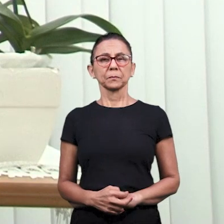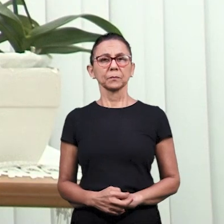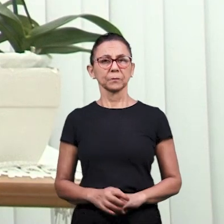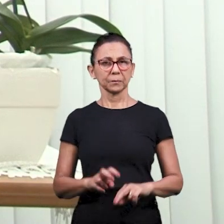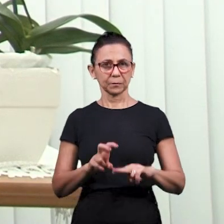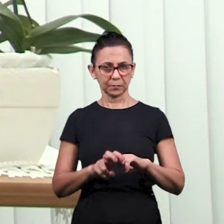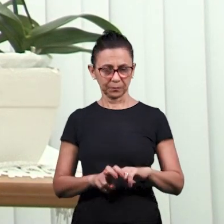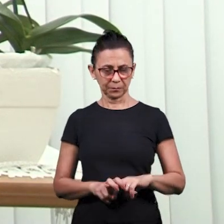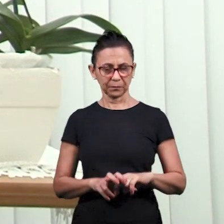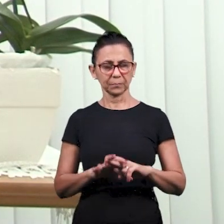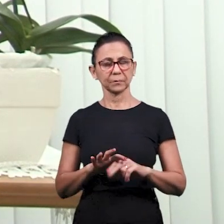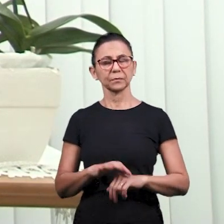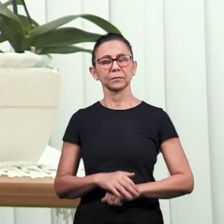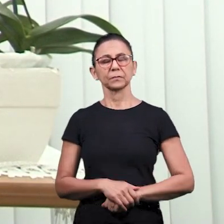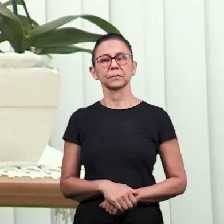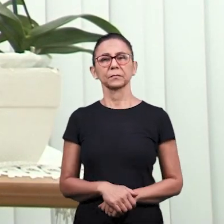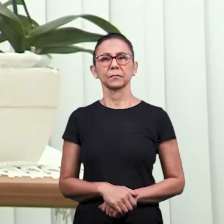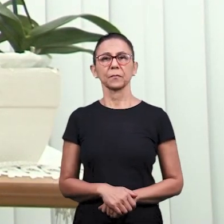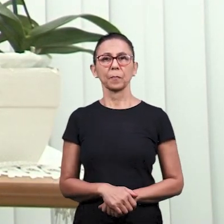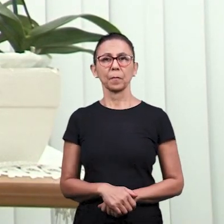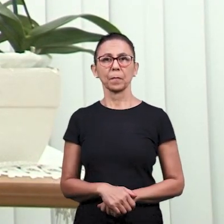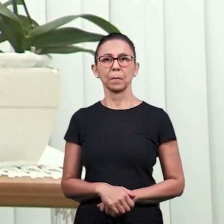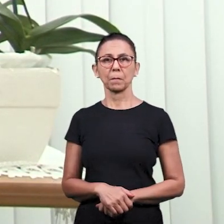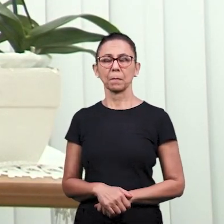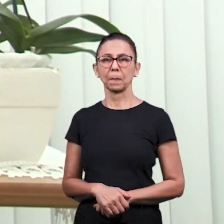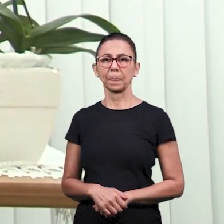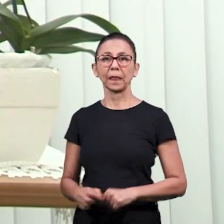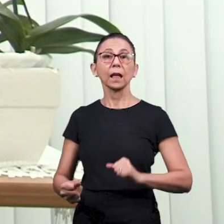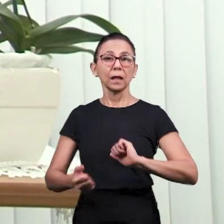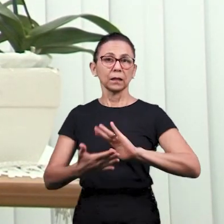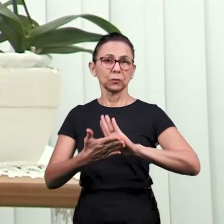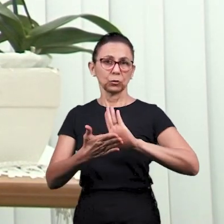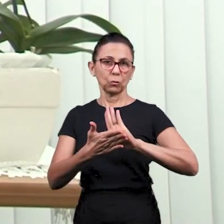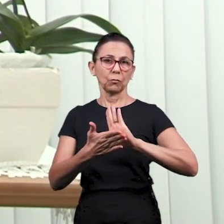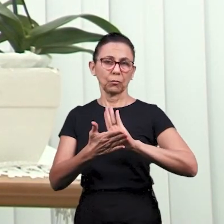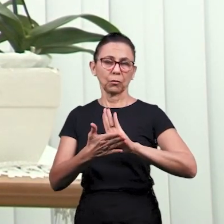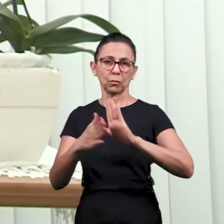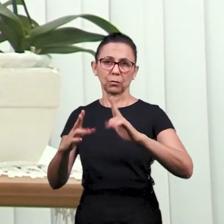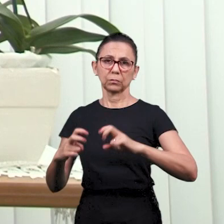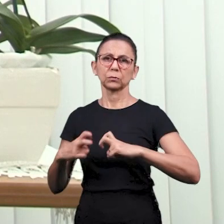Я приглашаю всех присесть, мы споем псалом.